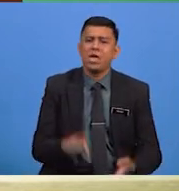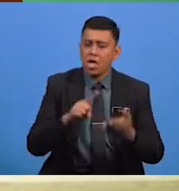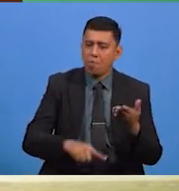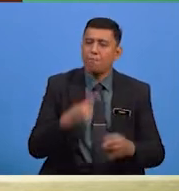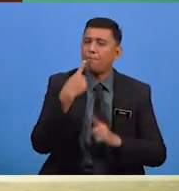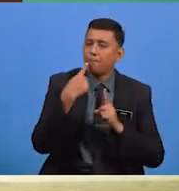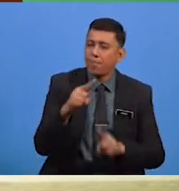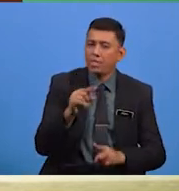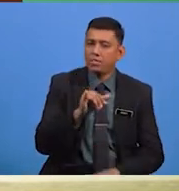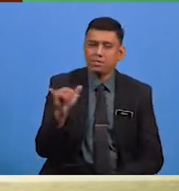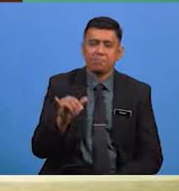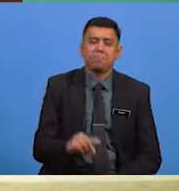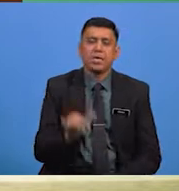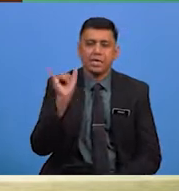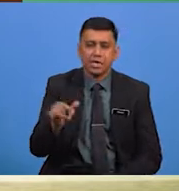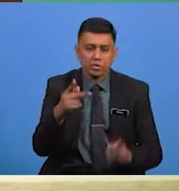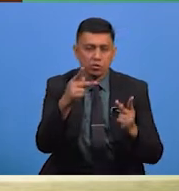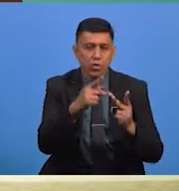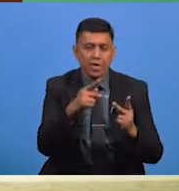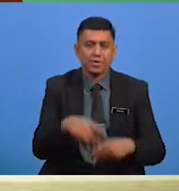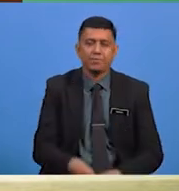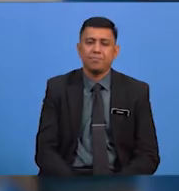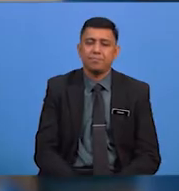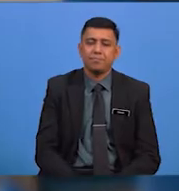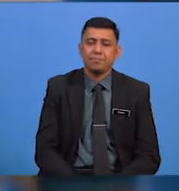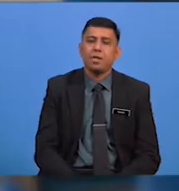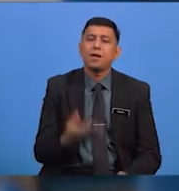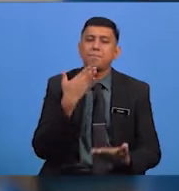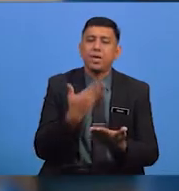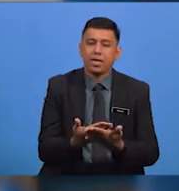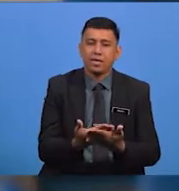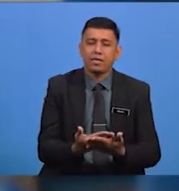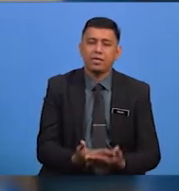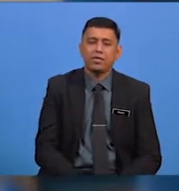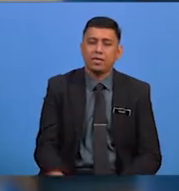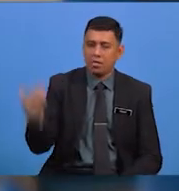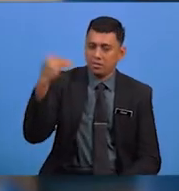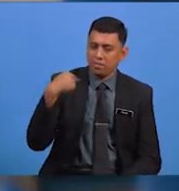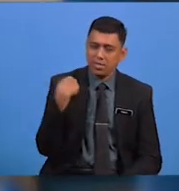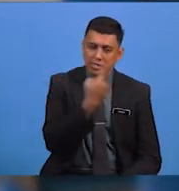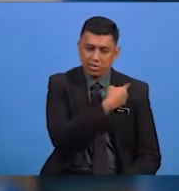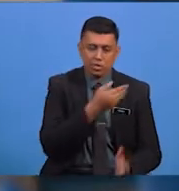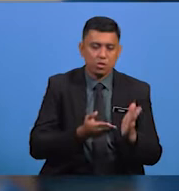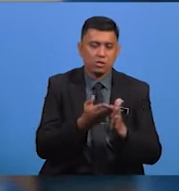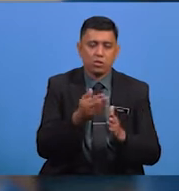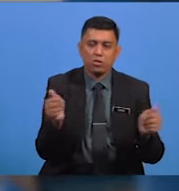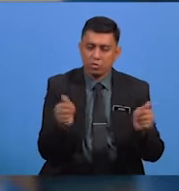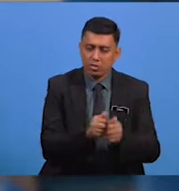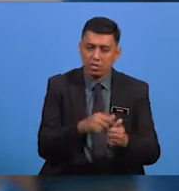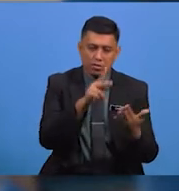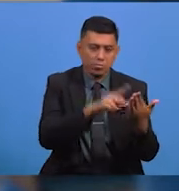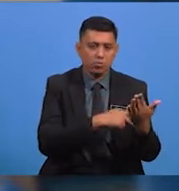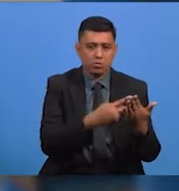Apakah jawapan yang sesuai? Baik, mari kita teruskan dengan